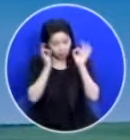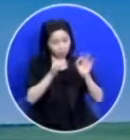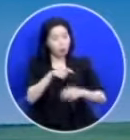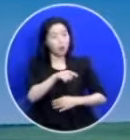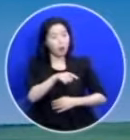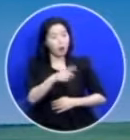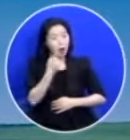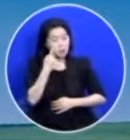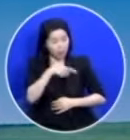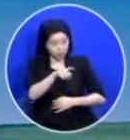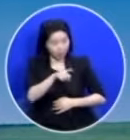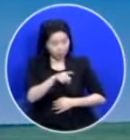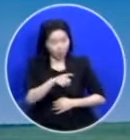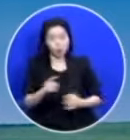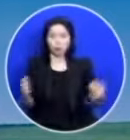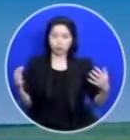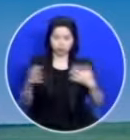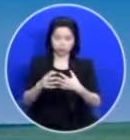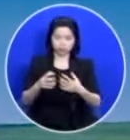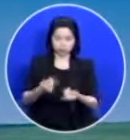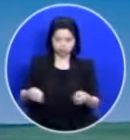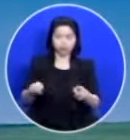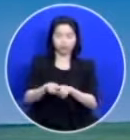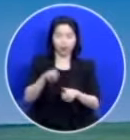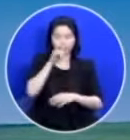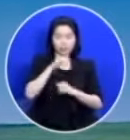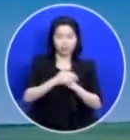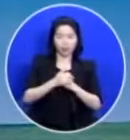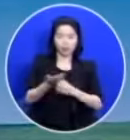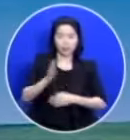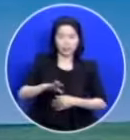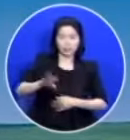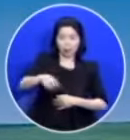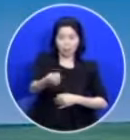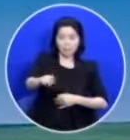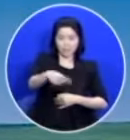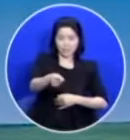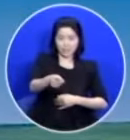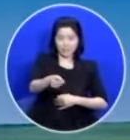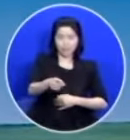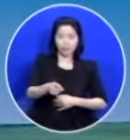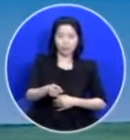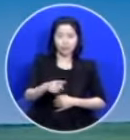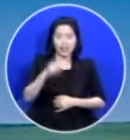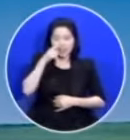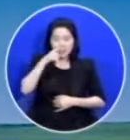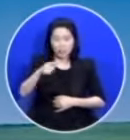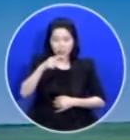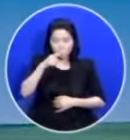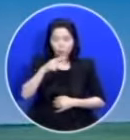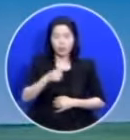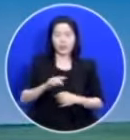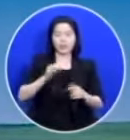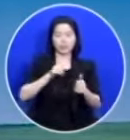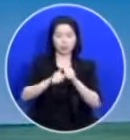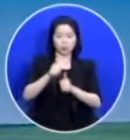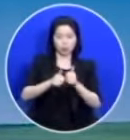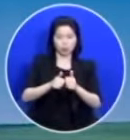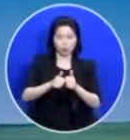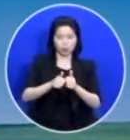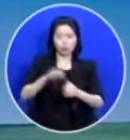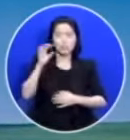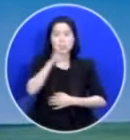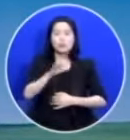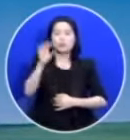국가대표 팀에 합류했다 근데 펜싱은이 동양 선수는 유럽 선수를 절대 이길 수가